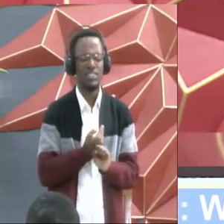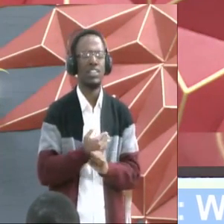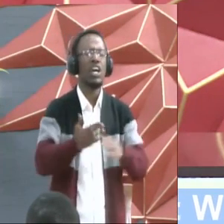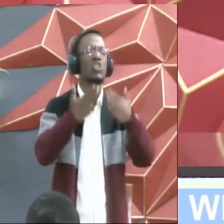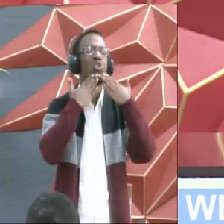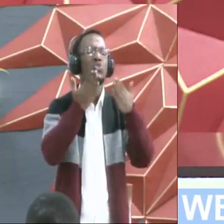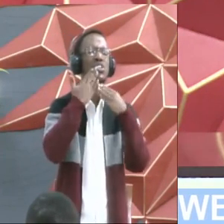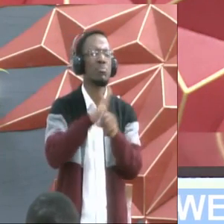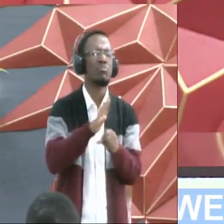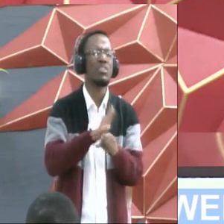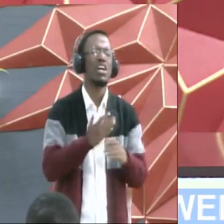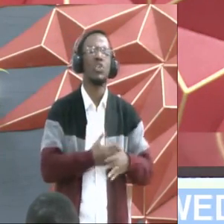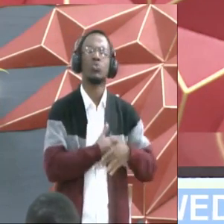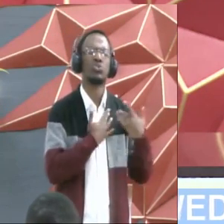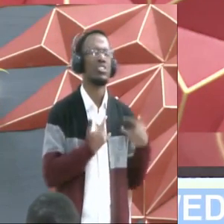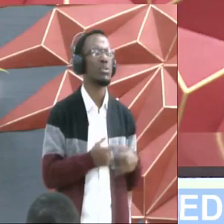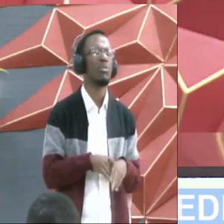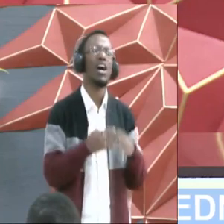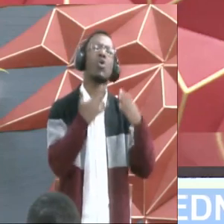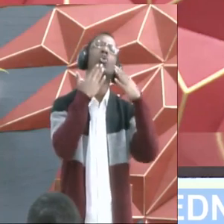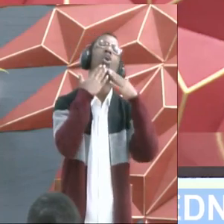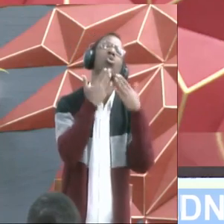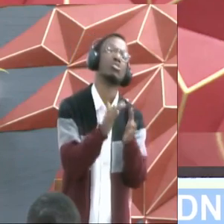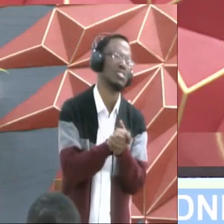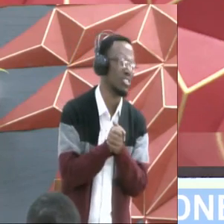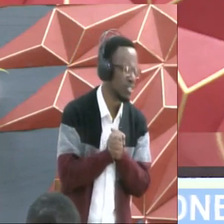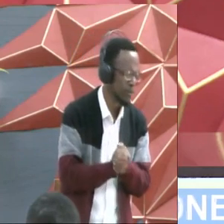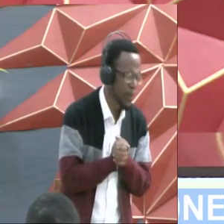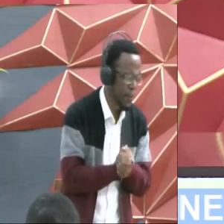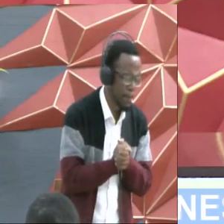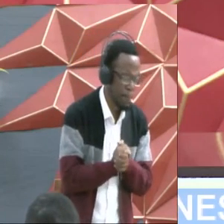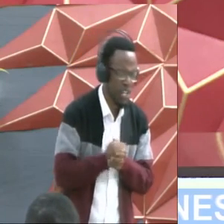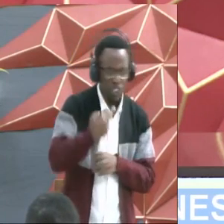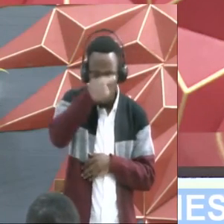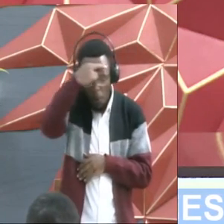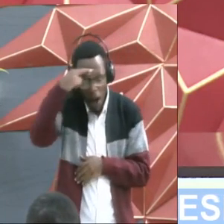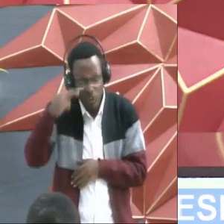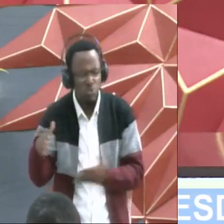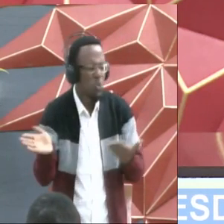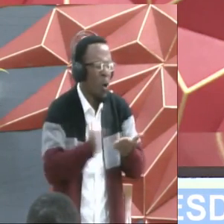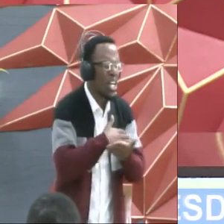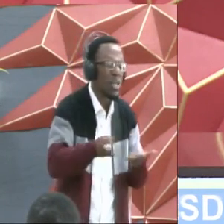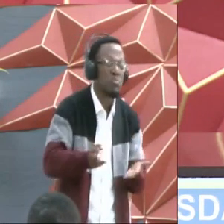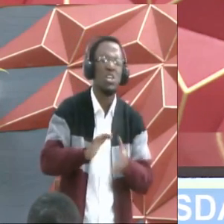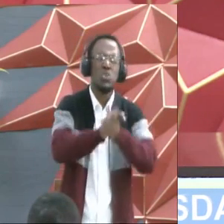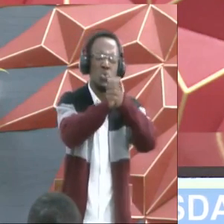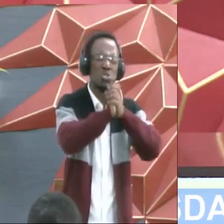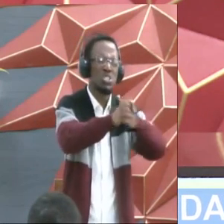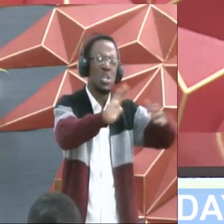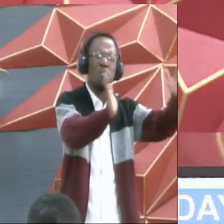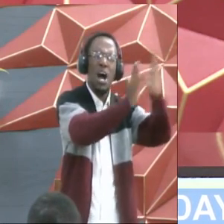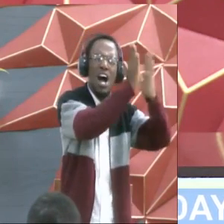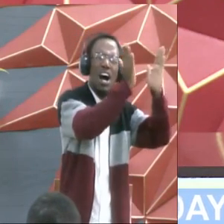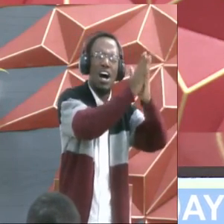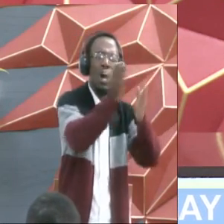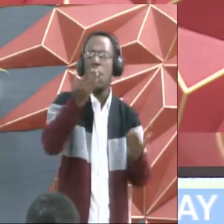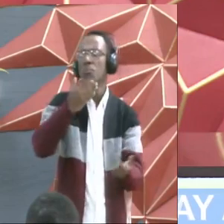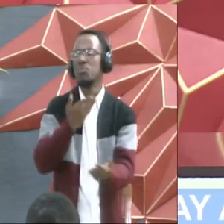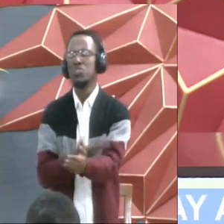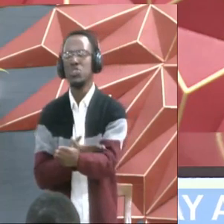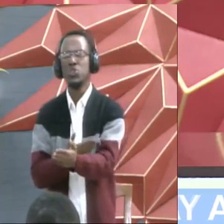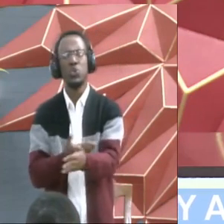cyane n'umutima wacu wose ibyo biduteye kuguhimbaza biduteye kugushima muri iki